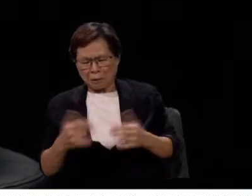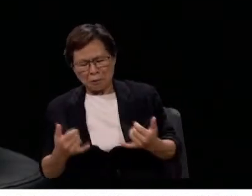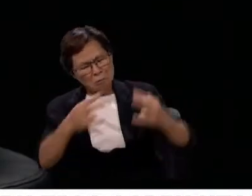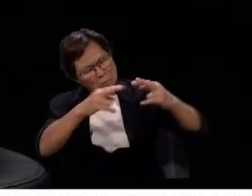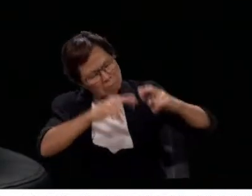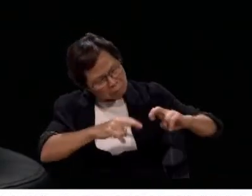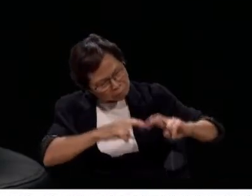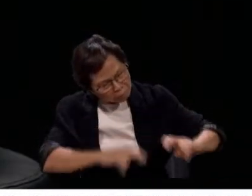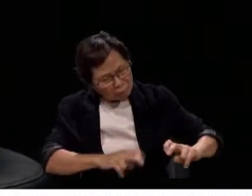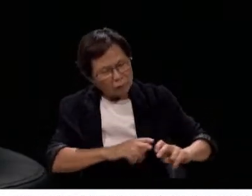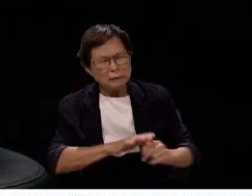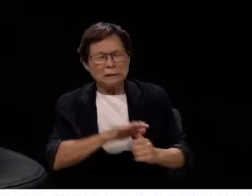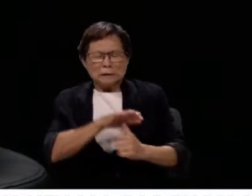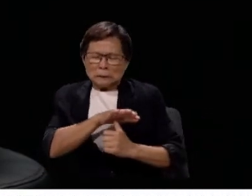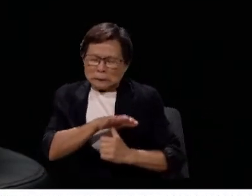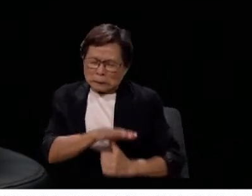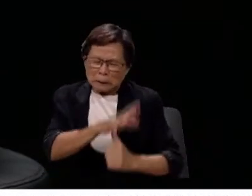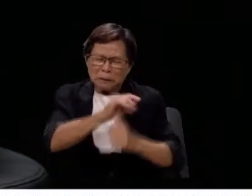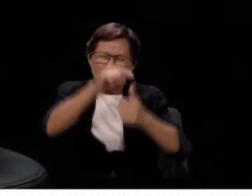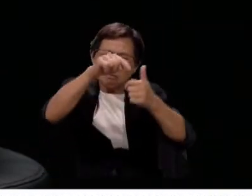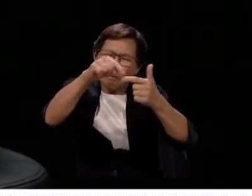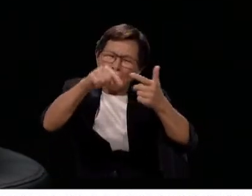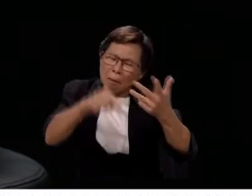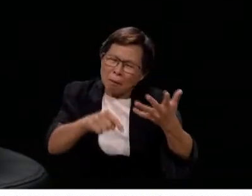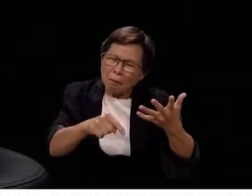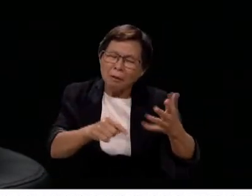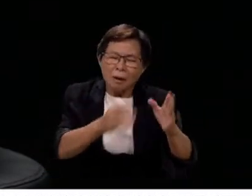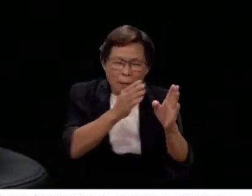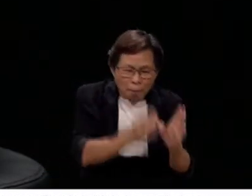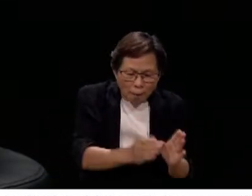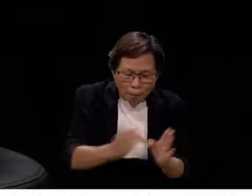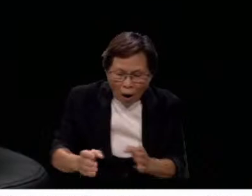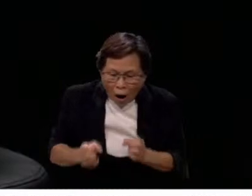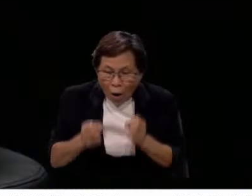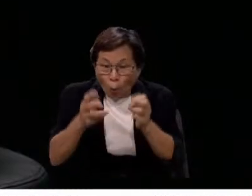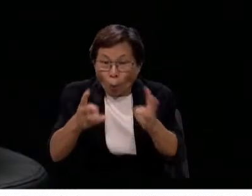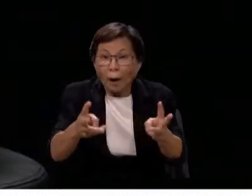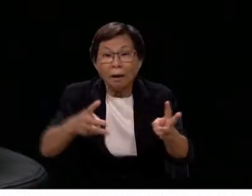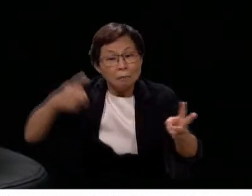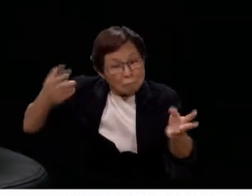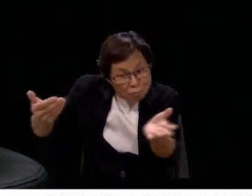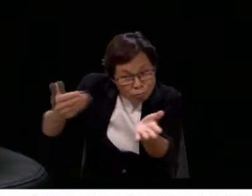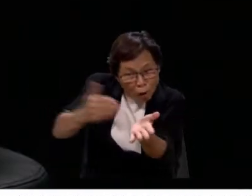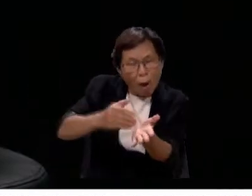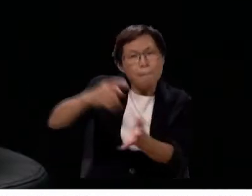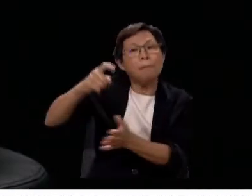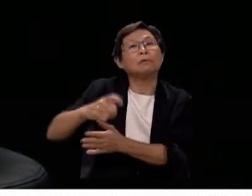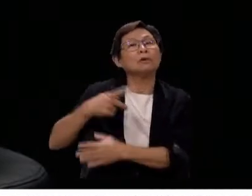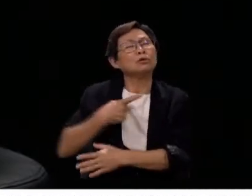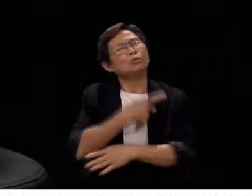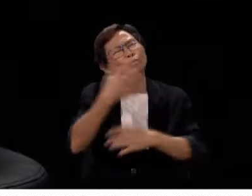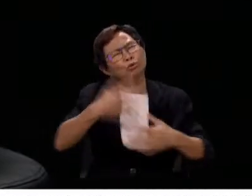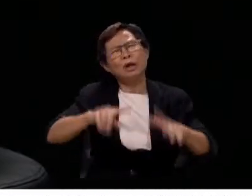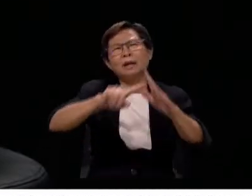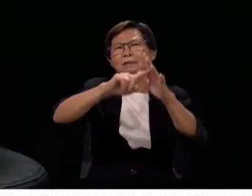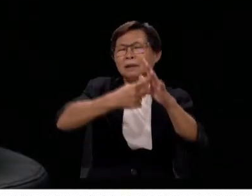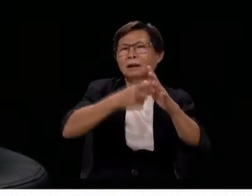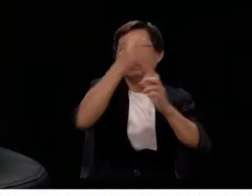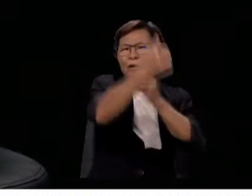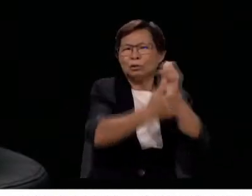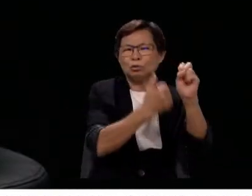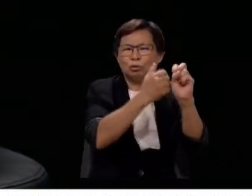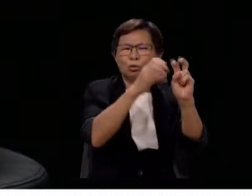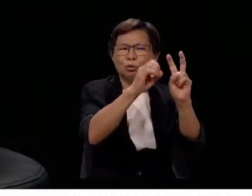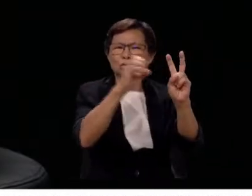nih tekanan dan sebagainya sebaiknya struktur Atine puluh dan kita Jalaksana Keane pada tahun